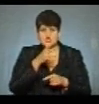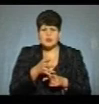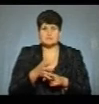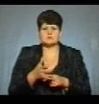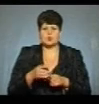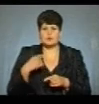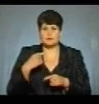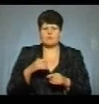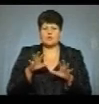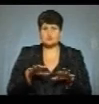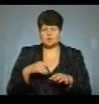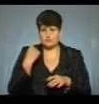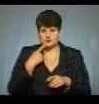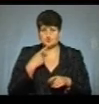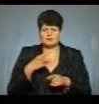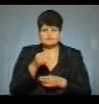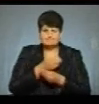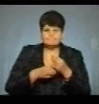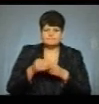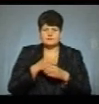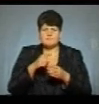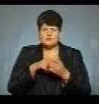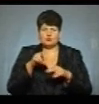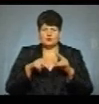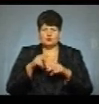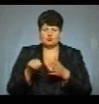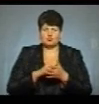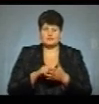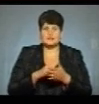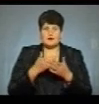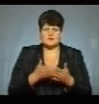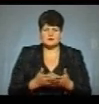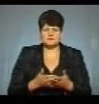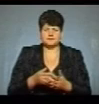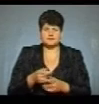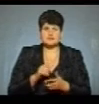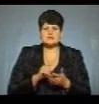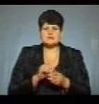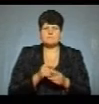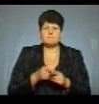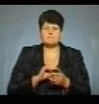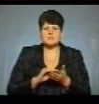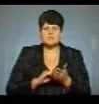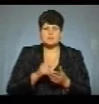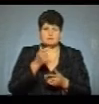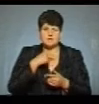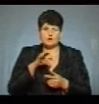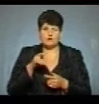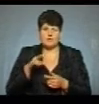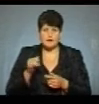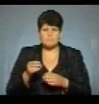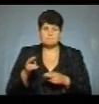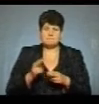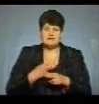продовжують масово фальшувати містобудівну документацію. Ну, це, власне, пише пан Олег, адже безнаказаність